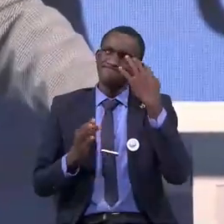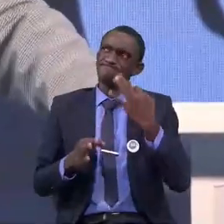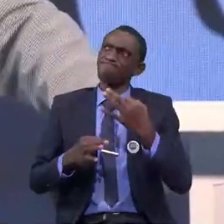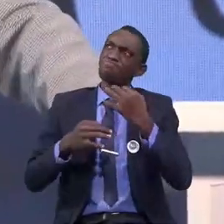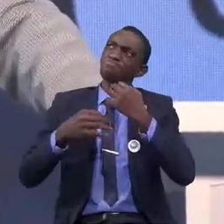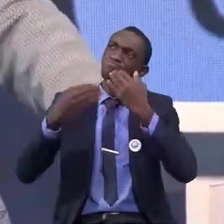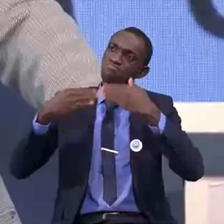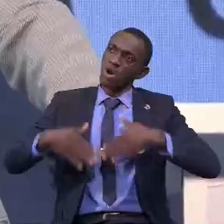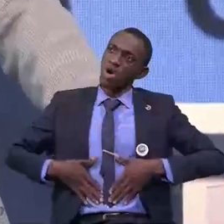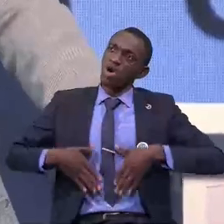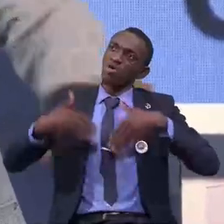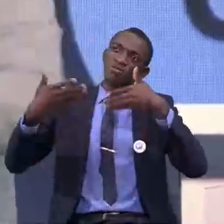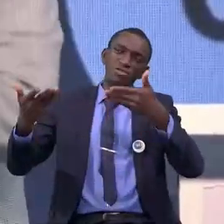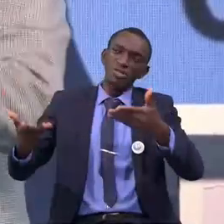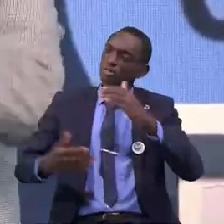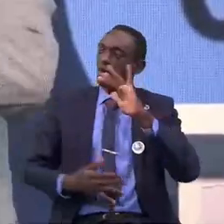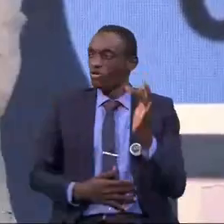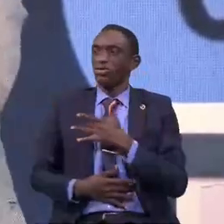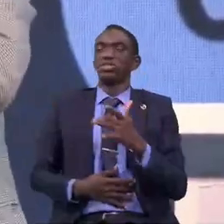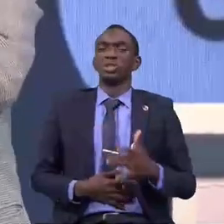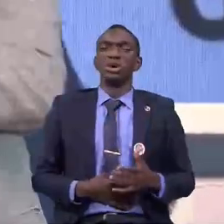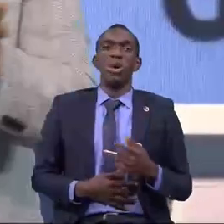Et nous devons faire une confession de conviction.